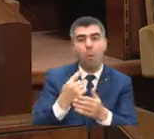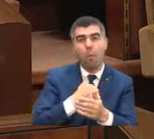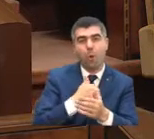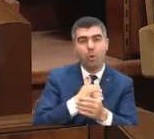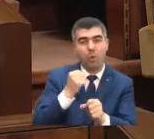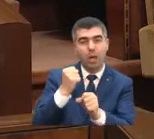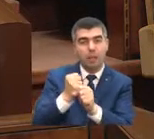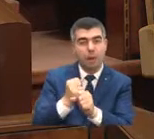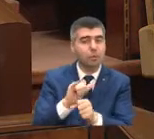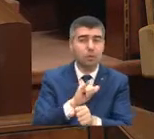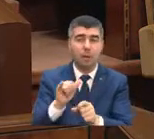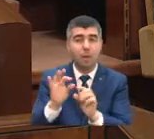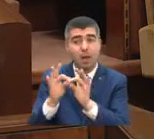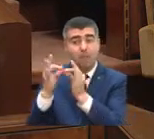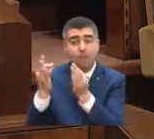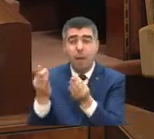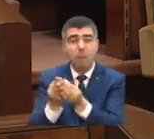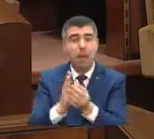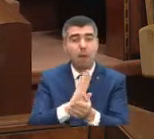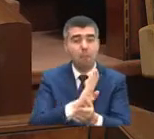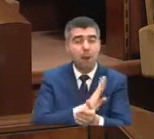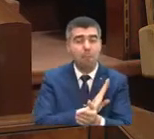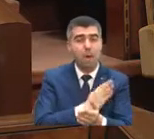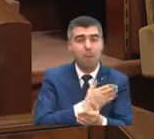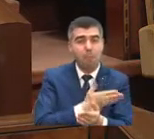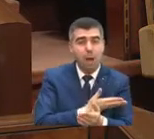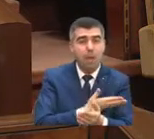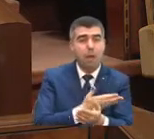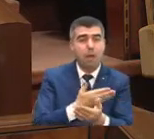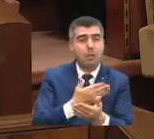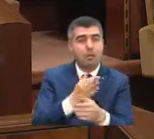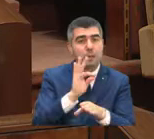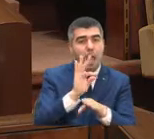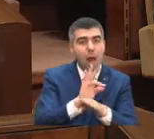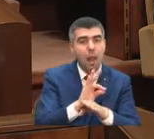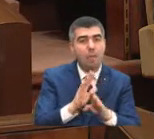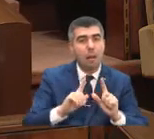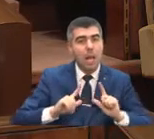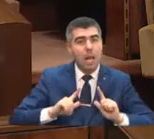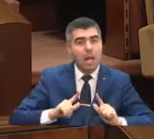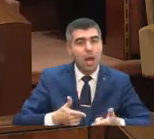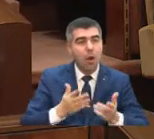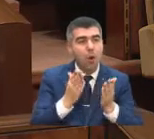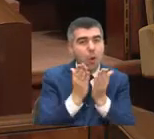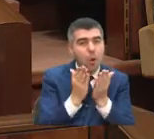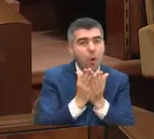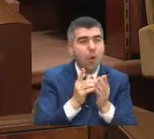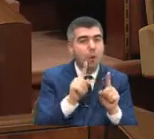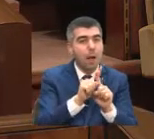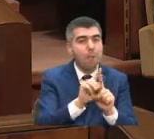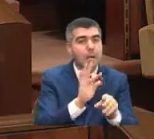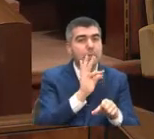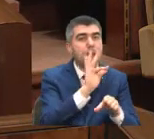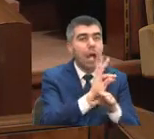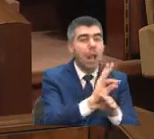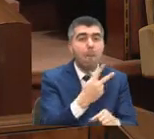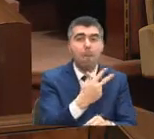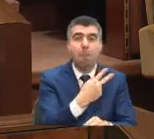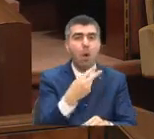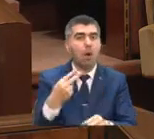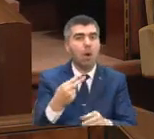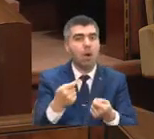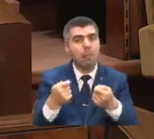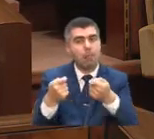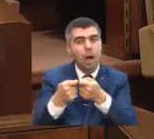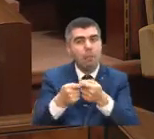مسؤوليه الاسر، مسؤوليه الاباء والامهات، مسؤوليه الدوله التي يجب عليها من جهه أن تمنعها مثل هذه الخطابات وأن تكون صارمة